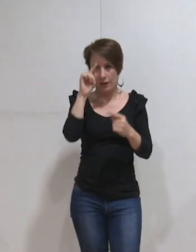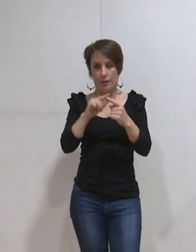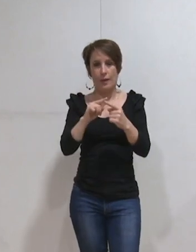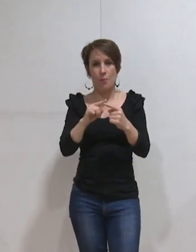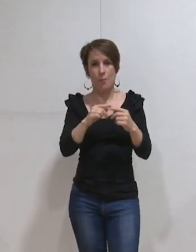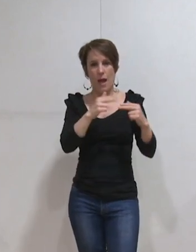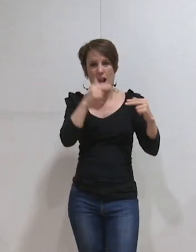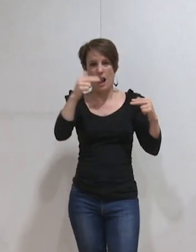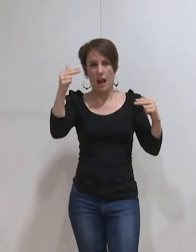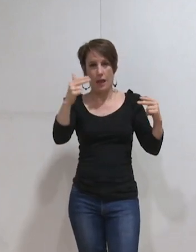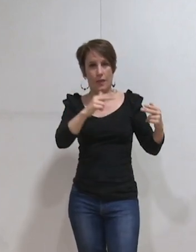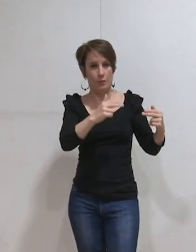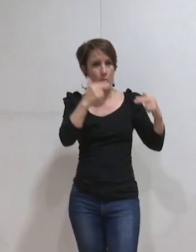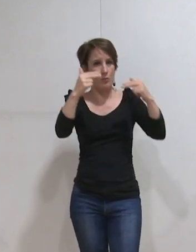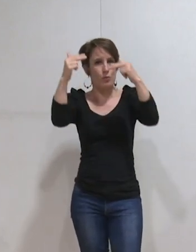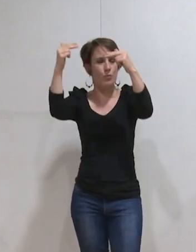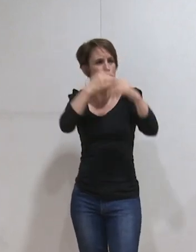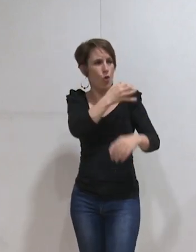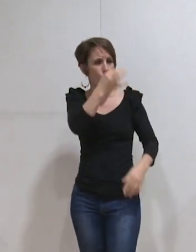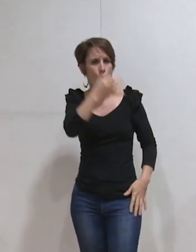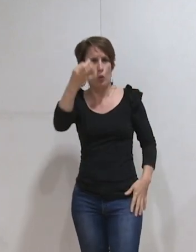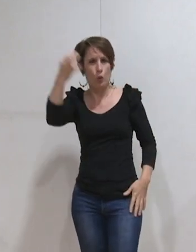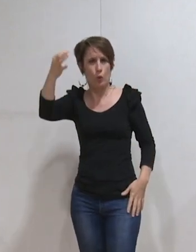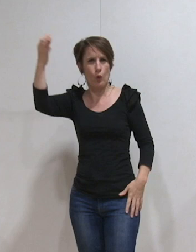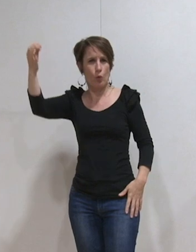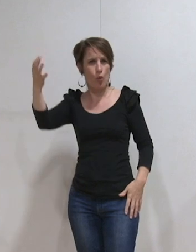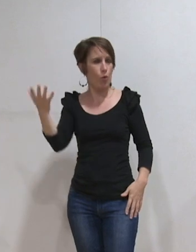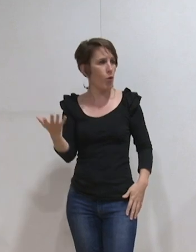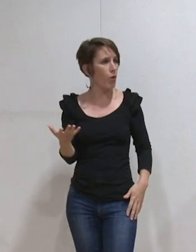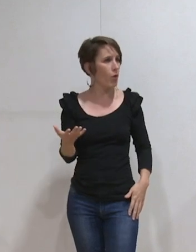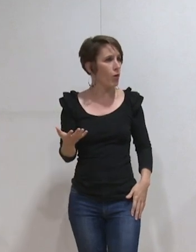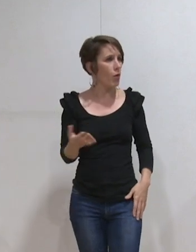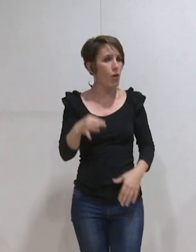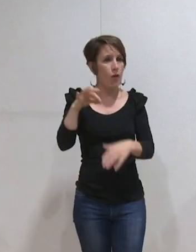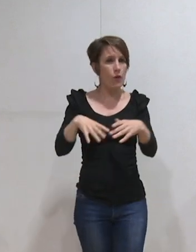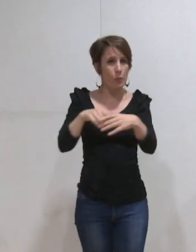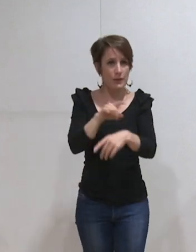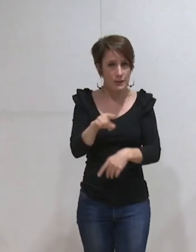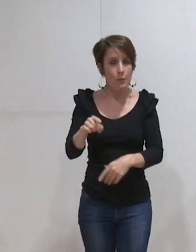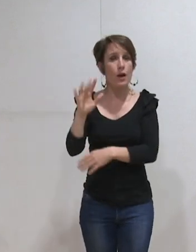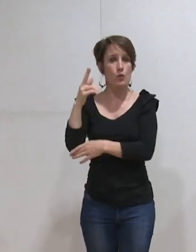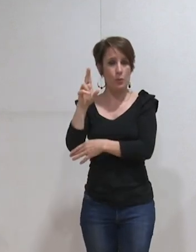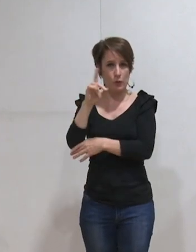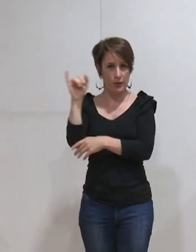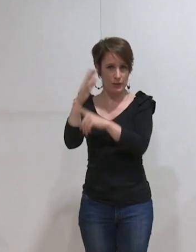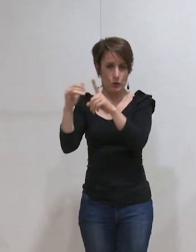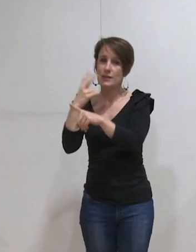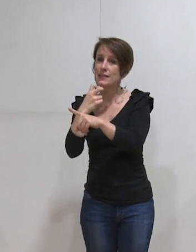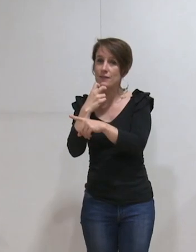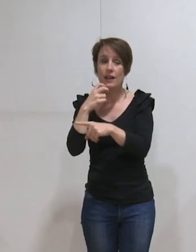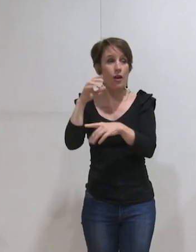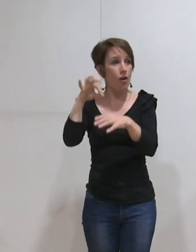de grade il s'agit de déterminer les taux donc qui ne prend pas part au vote umpudi société civile qui